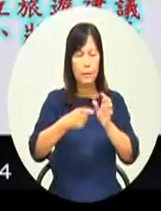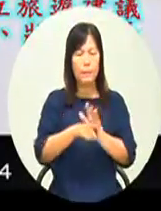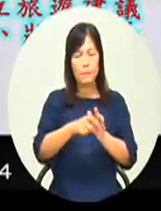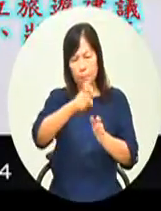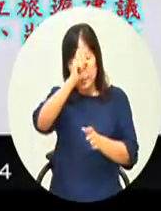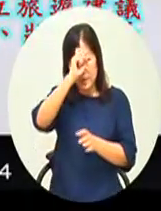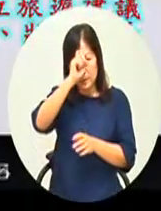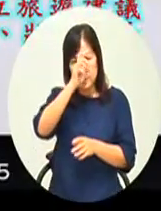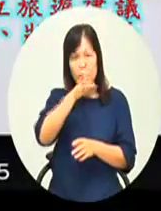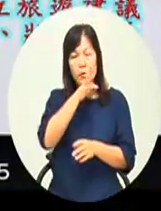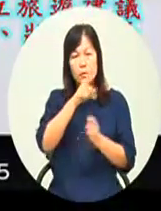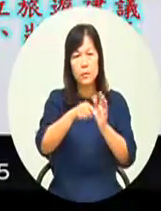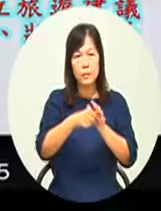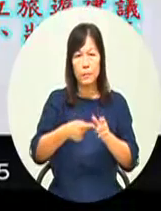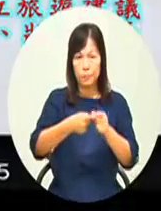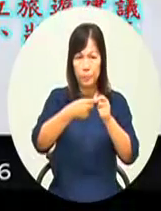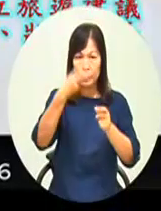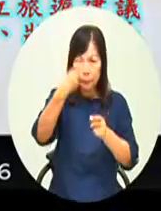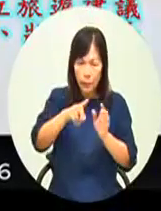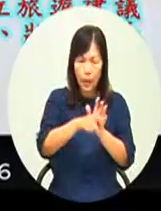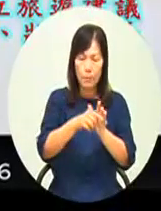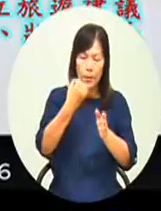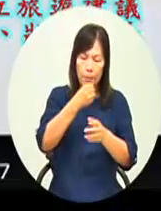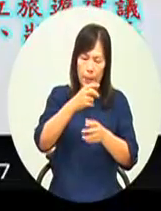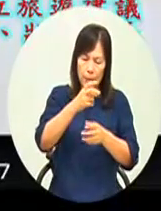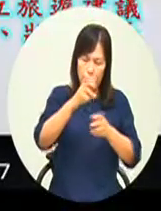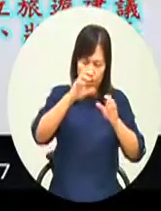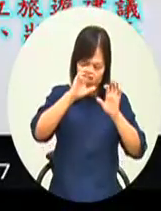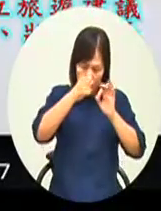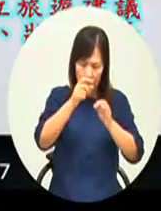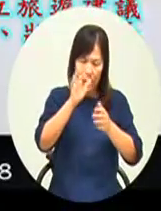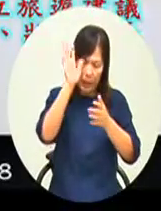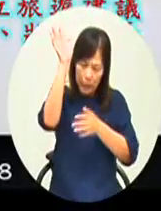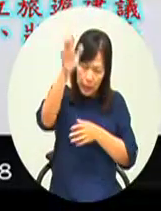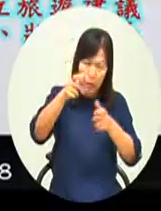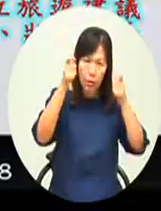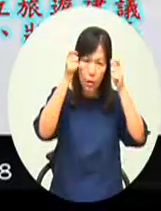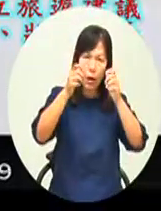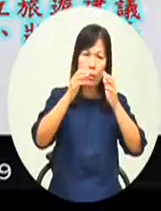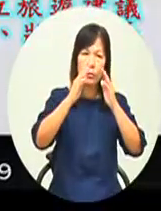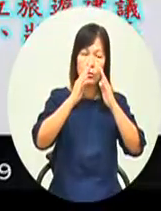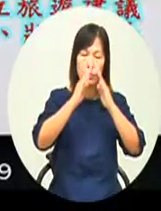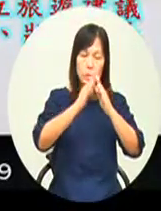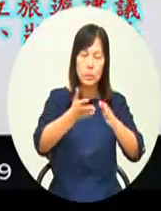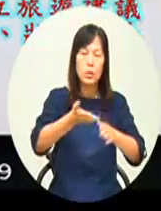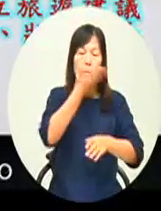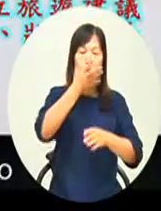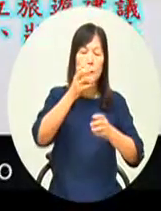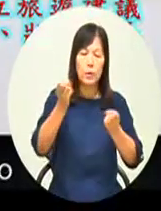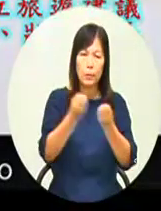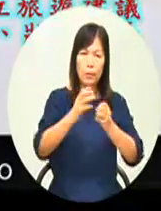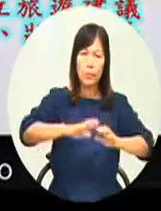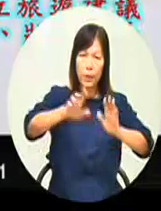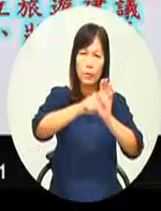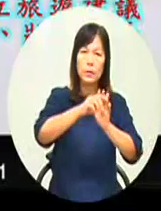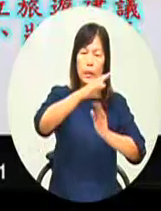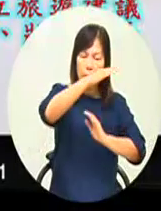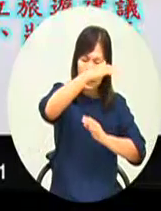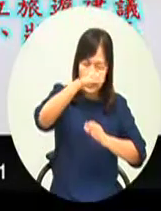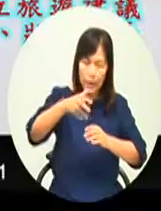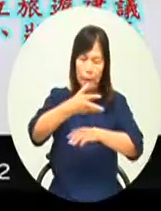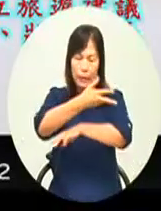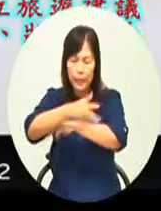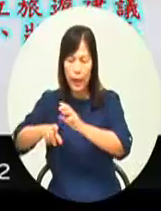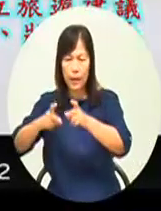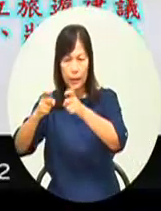来再一次的深化的去检讨未来高雄的一个观光的发展，从山海港河这